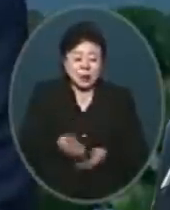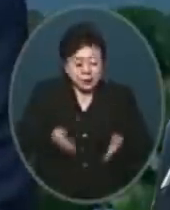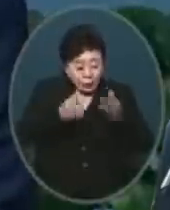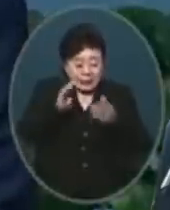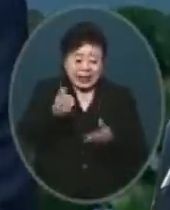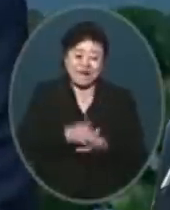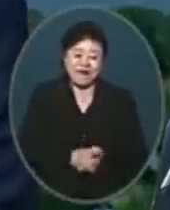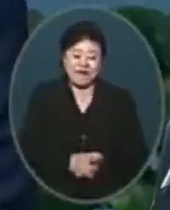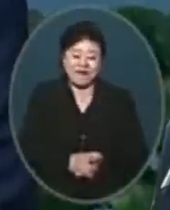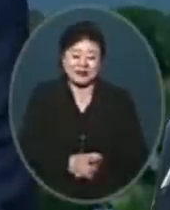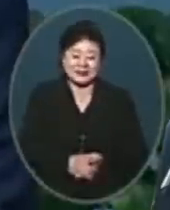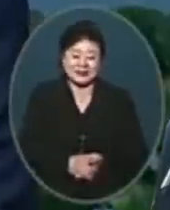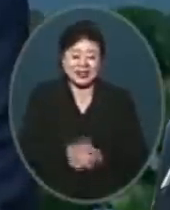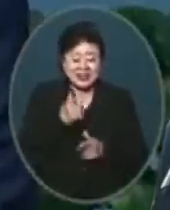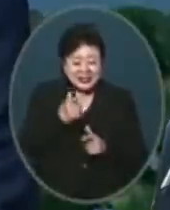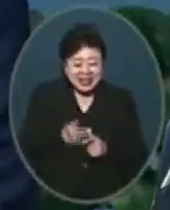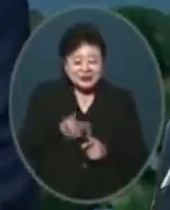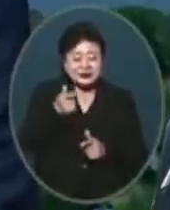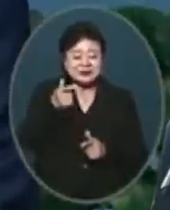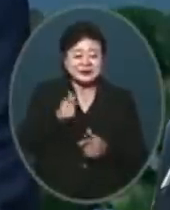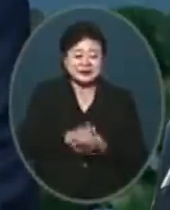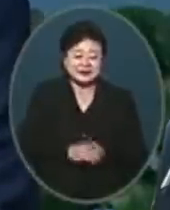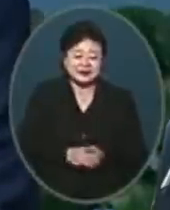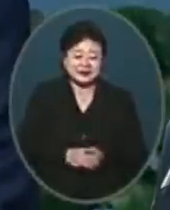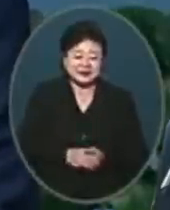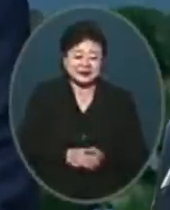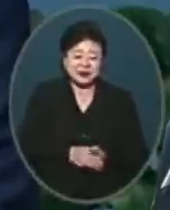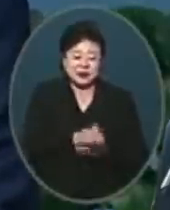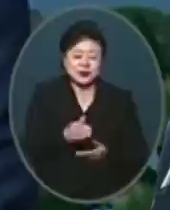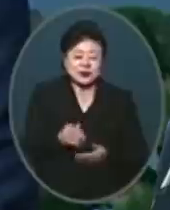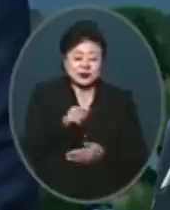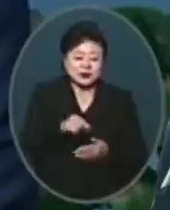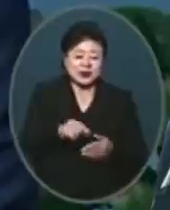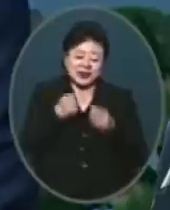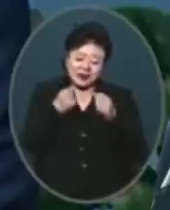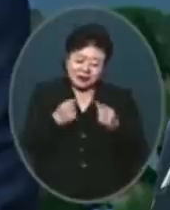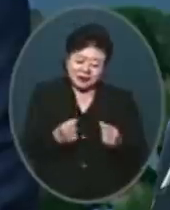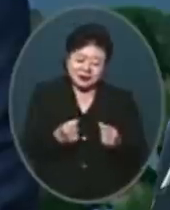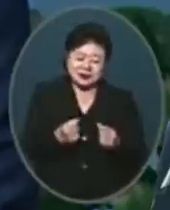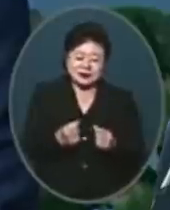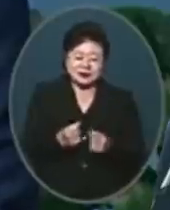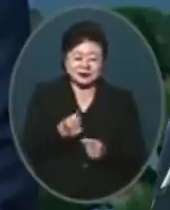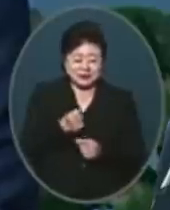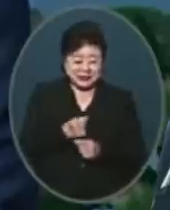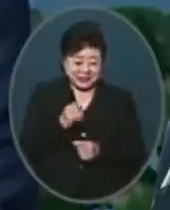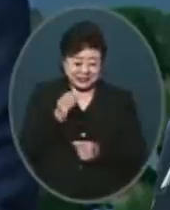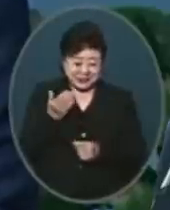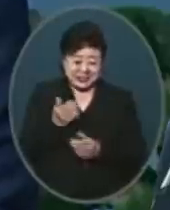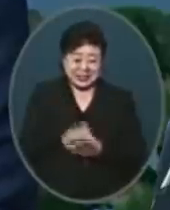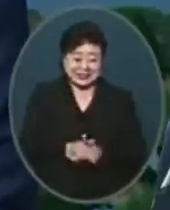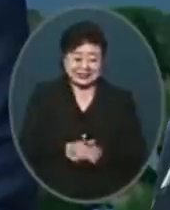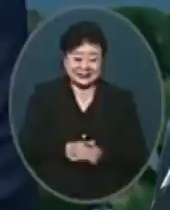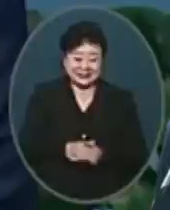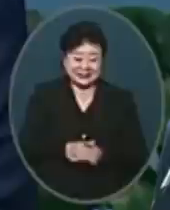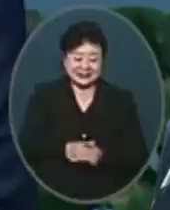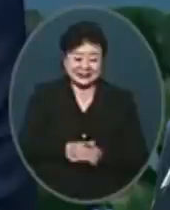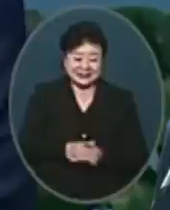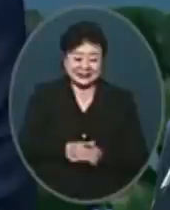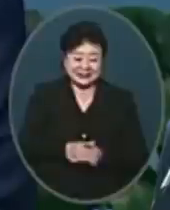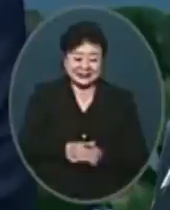되고 예수님은 우리 속에 거처를 맞이합니다.